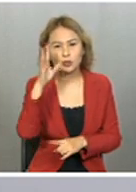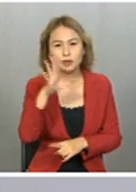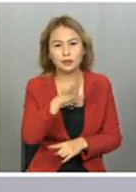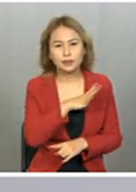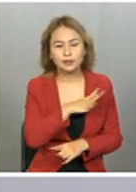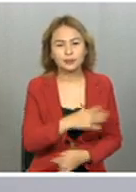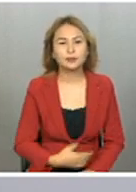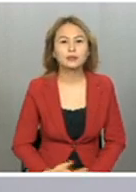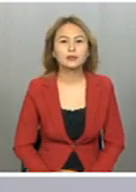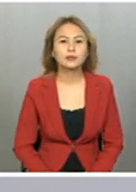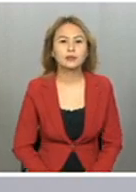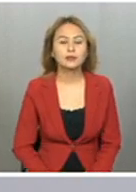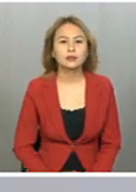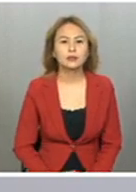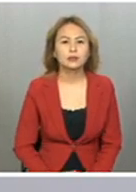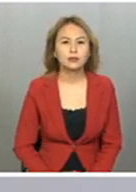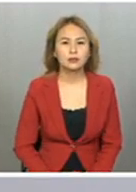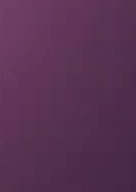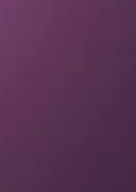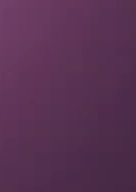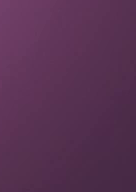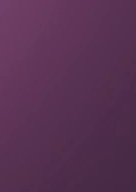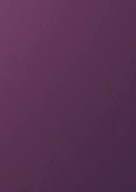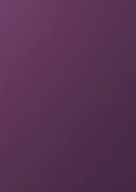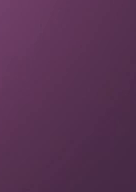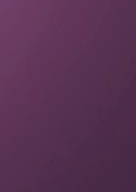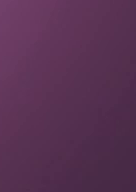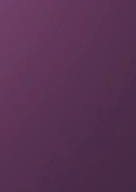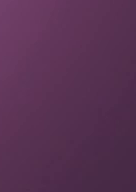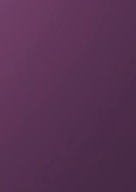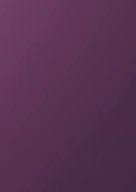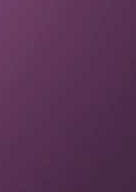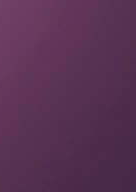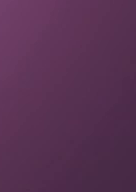Келесі сабақта кездескенше, сау болыңыздар.